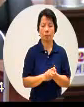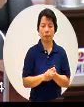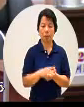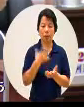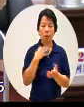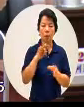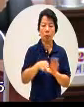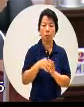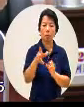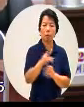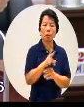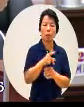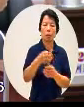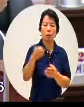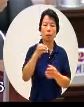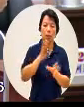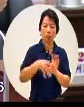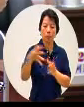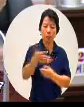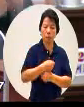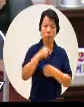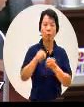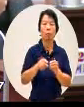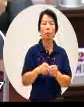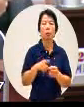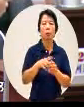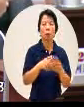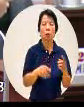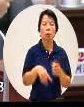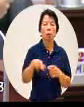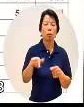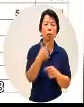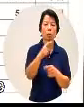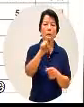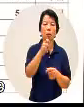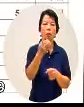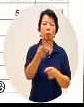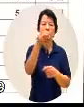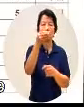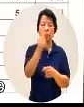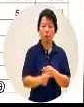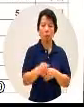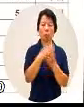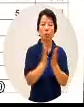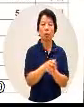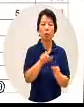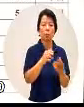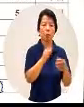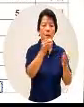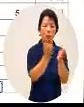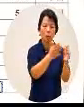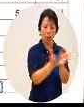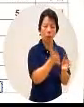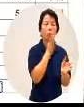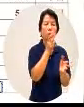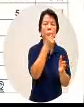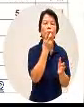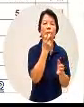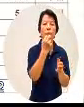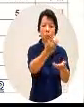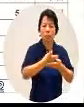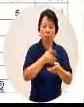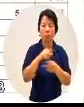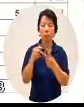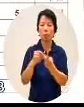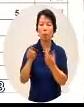稅客收入呢就是619億619億其實只有兩個部分一個是中央給的錢224另外